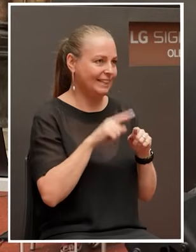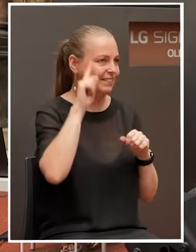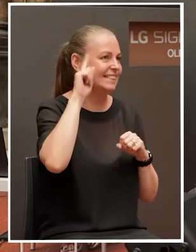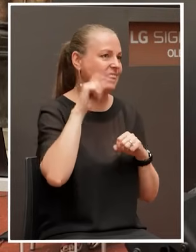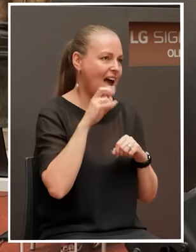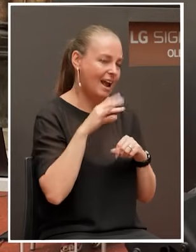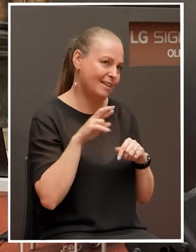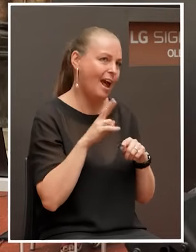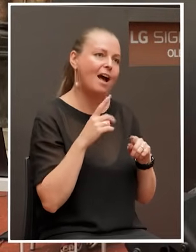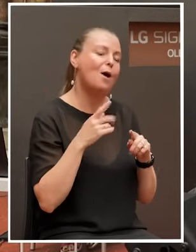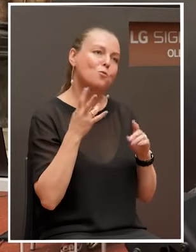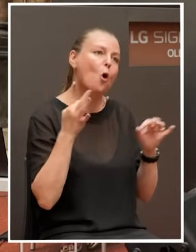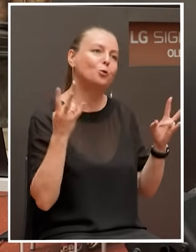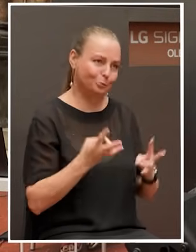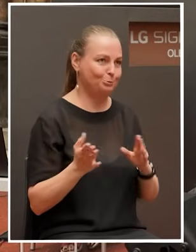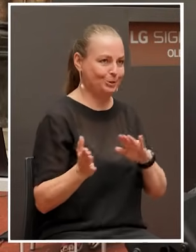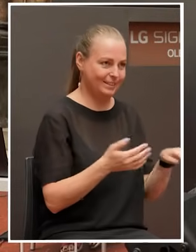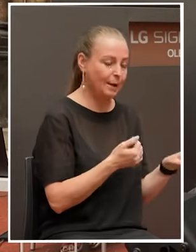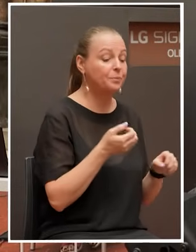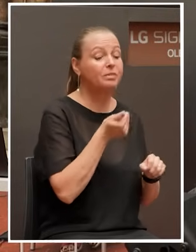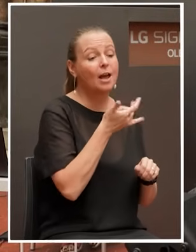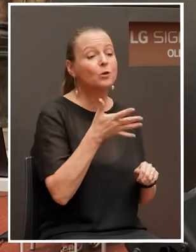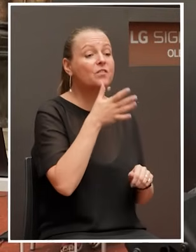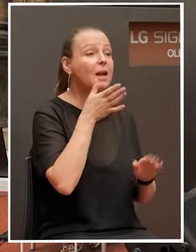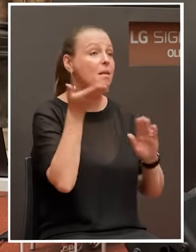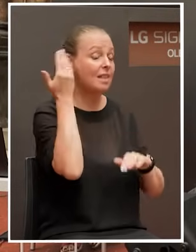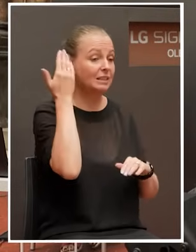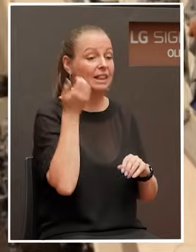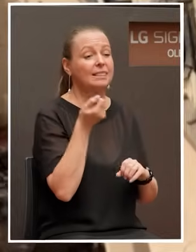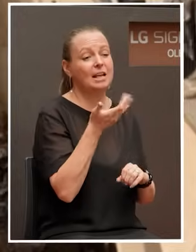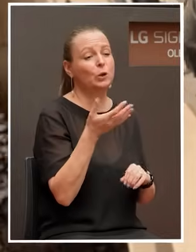И вот я хочу сказать, что некоторое время назад, уже несколько